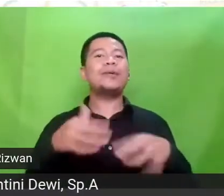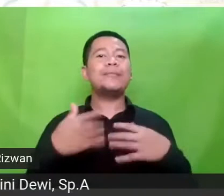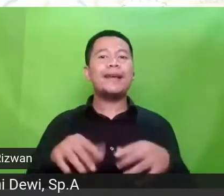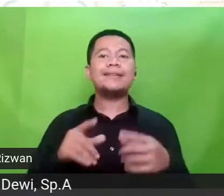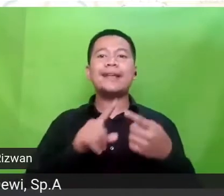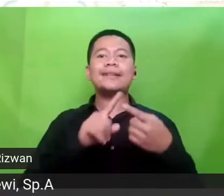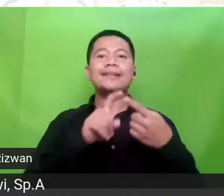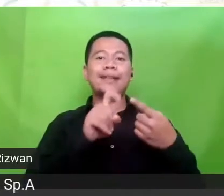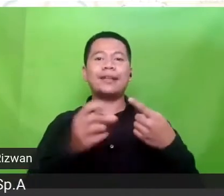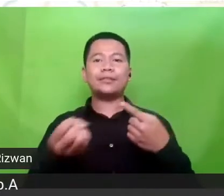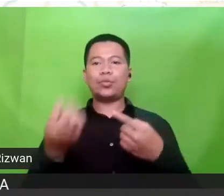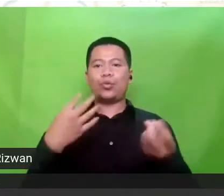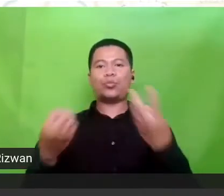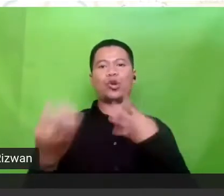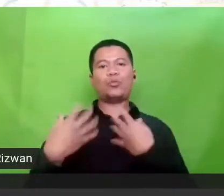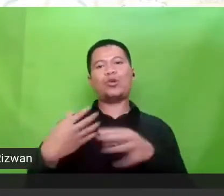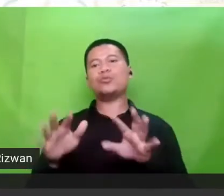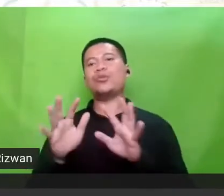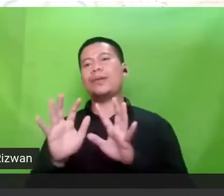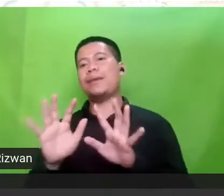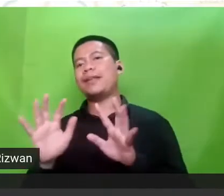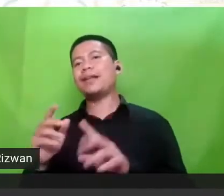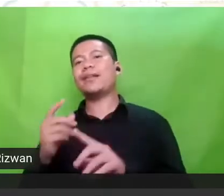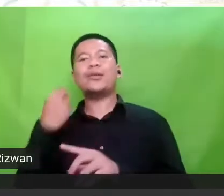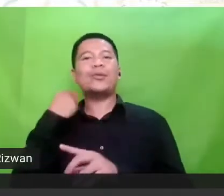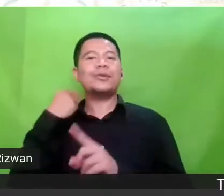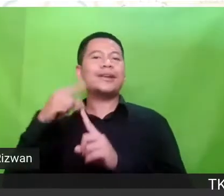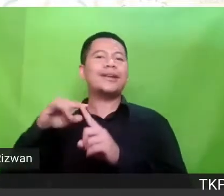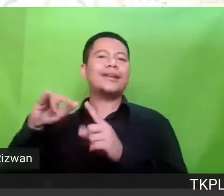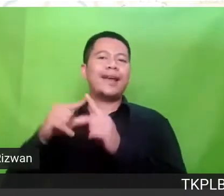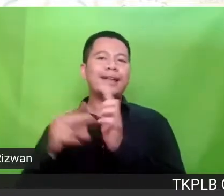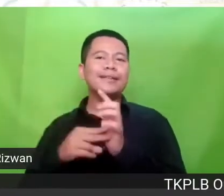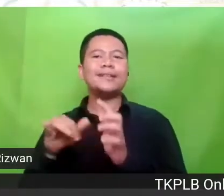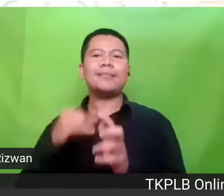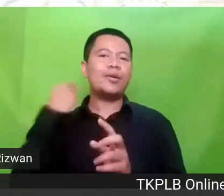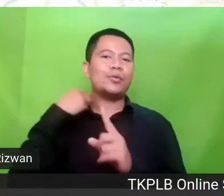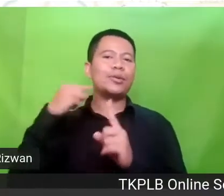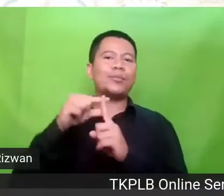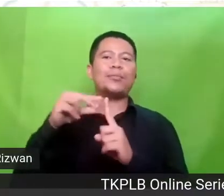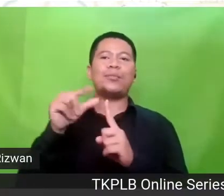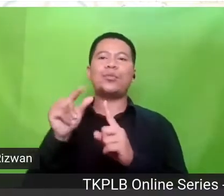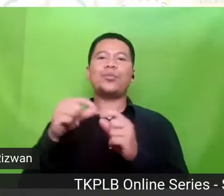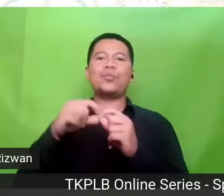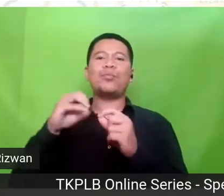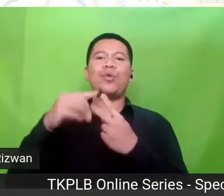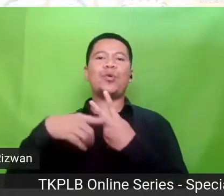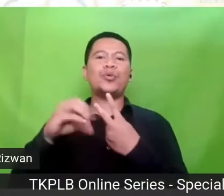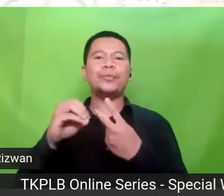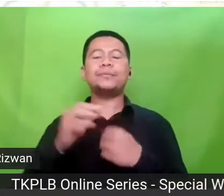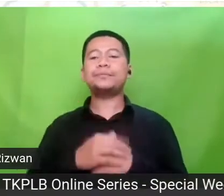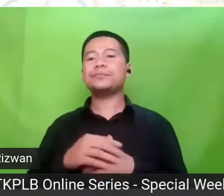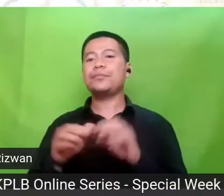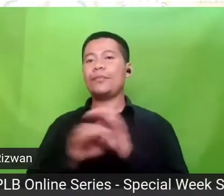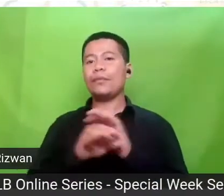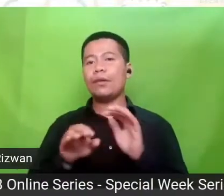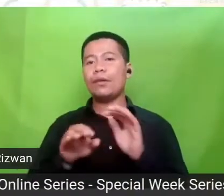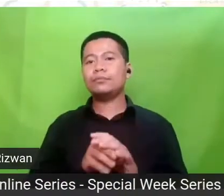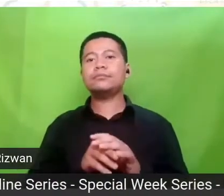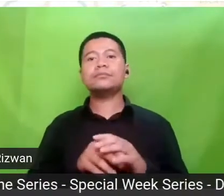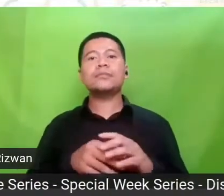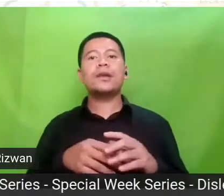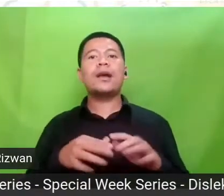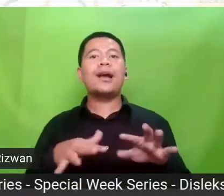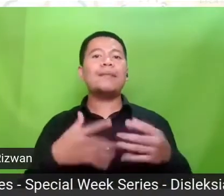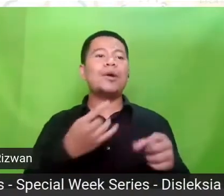dari presentasi Dr. Purboyo dan Dr. Tian ya. Misalnya mengenai bagaimana apakah guru memiliki hak